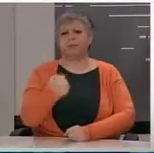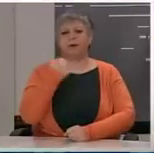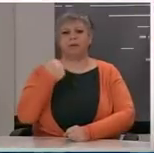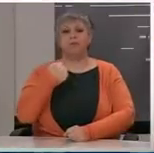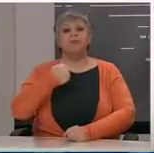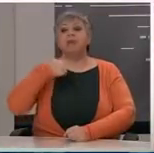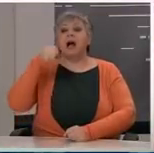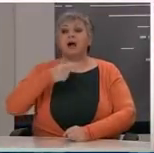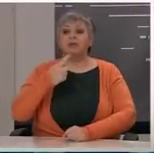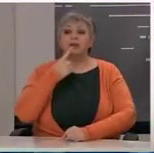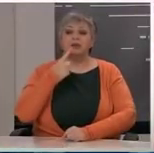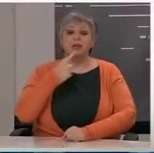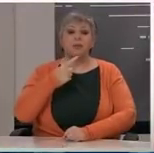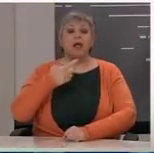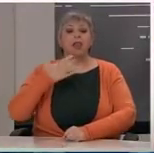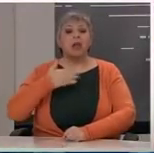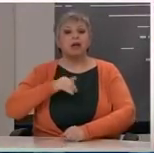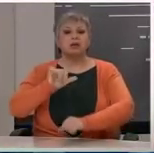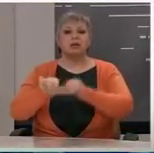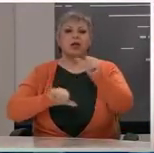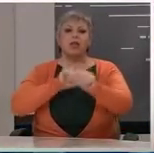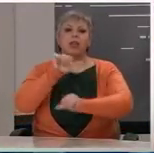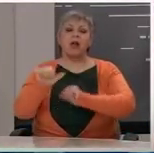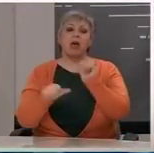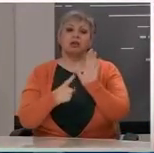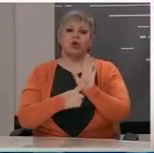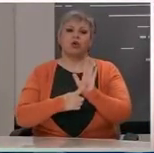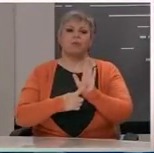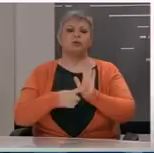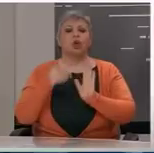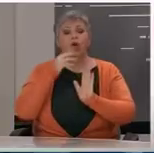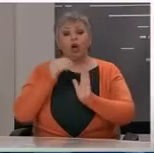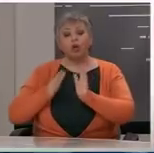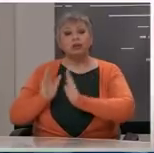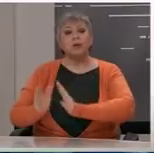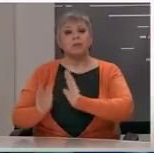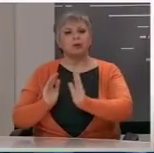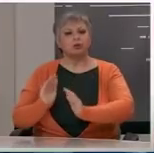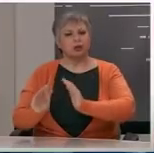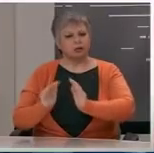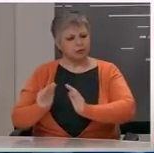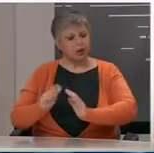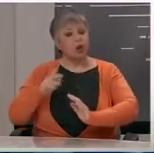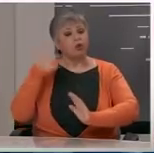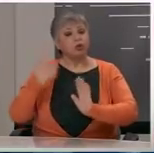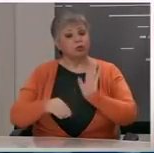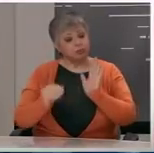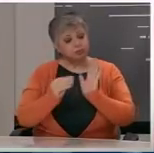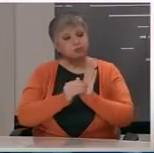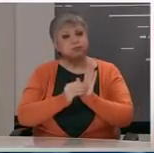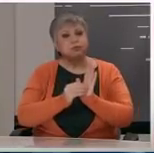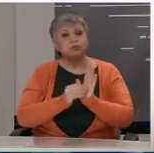ζητούσε να αλλάξει ο νόμος γιατί θεωρούσε ότι είχε προστατευτικές διατάξεις. Και ψηφίστηκε στο μνημόνιο το άρθρο 2,